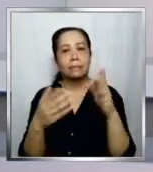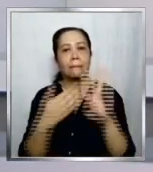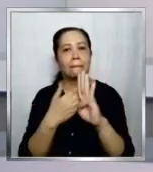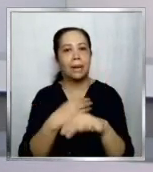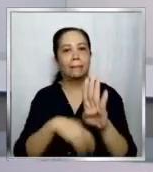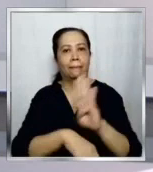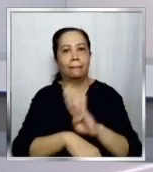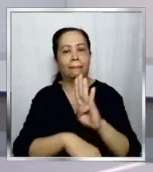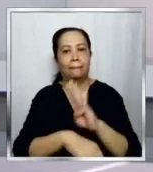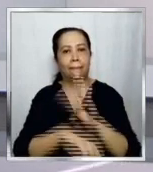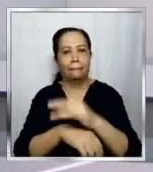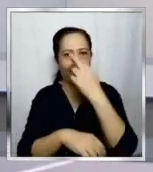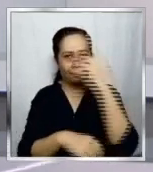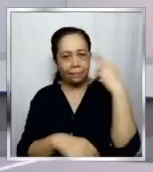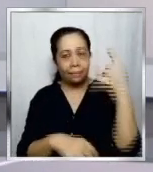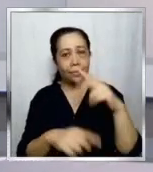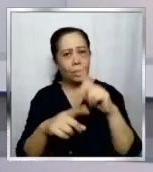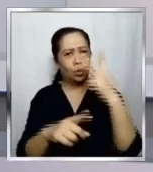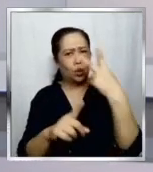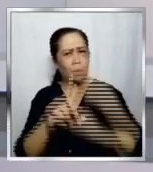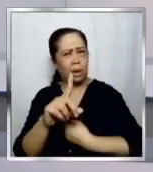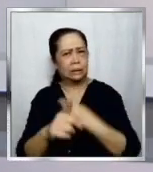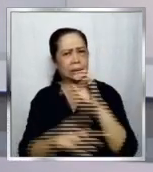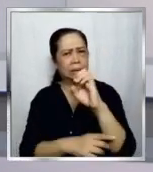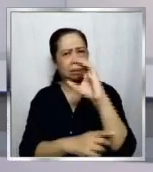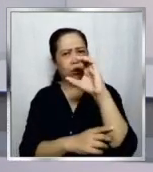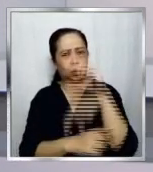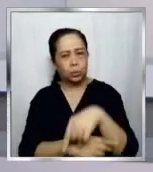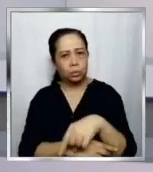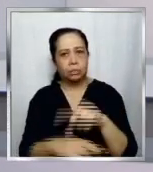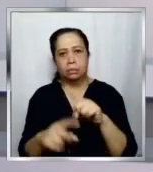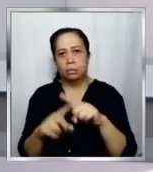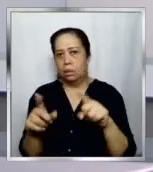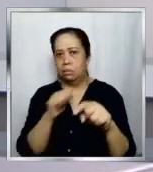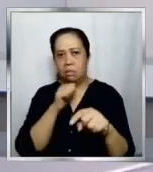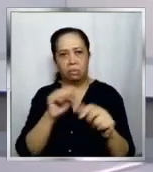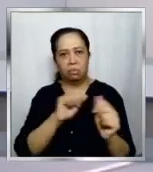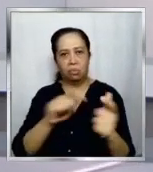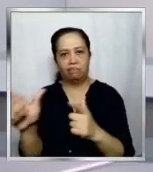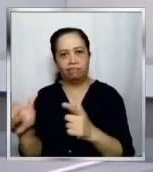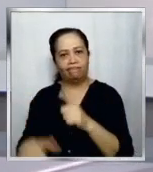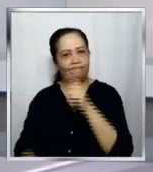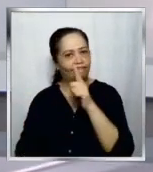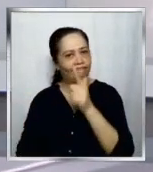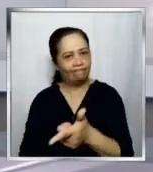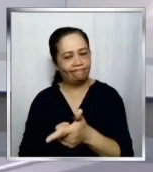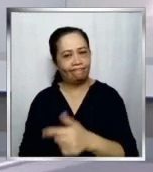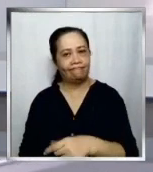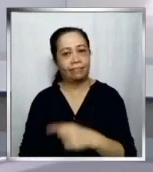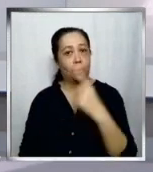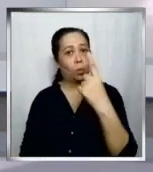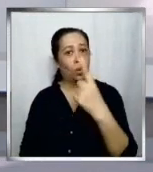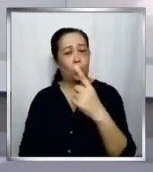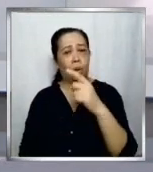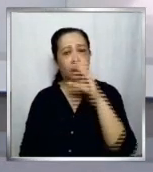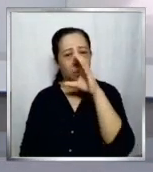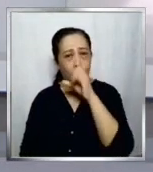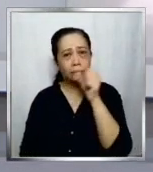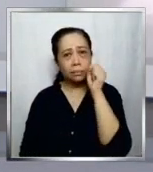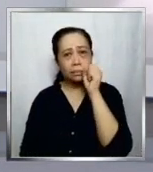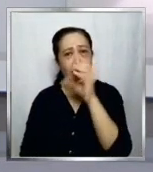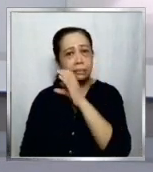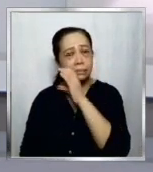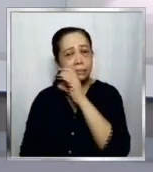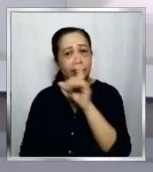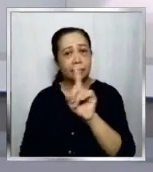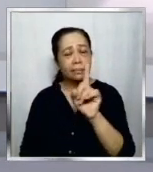ang dalawang buwang ECQ. Pero hindi lahat kasing swerte nila. Isang senior citizen kasi roon ang napilitan